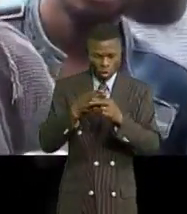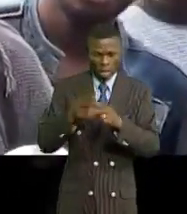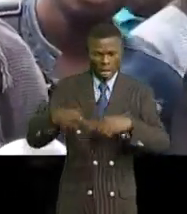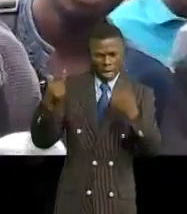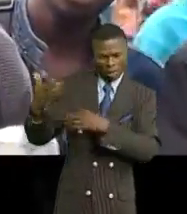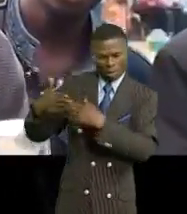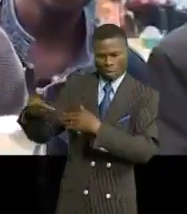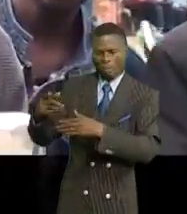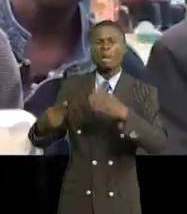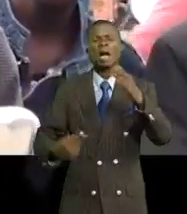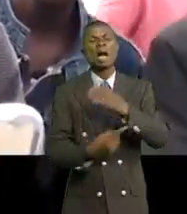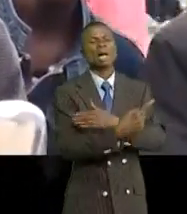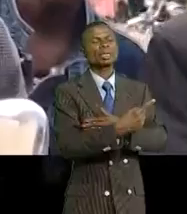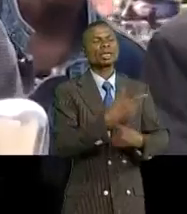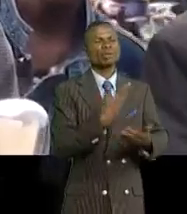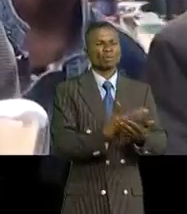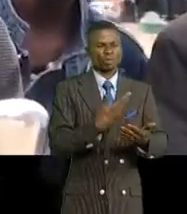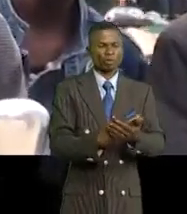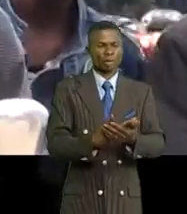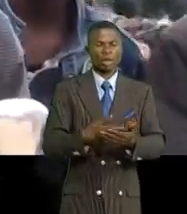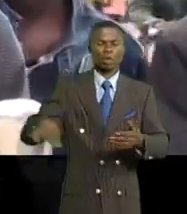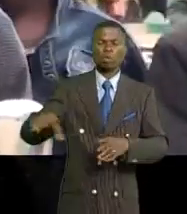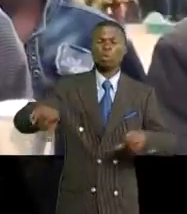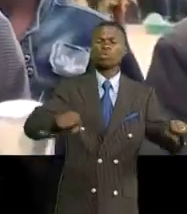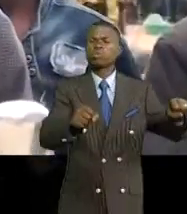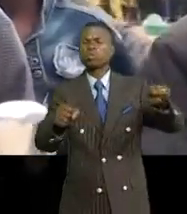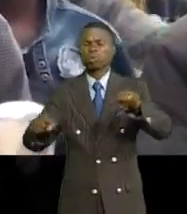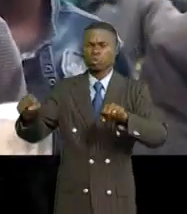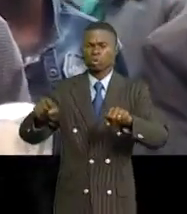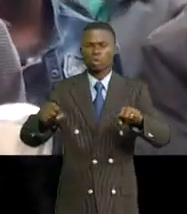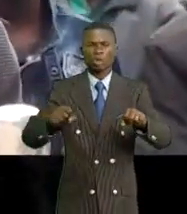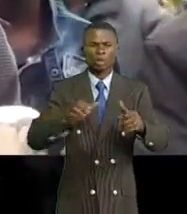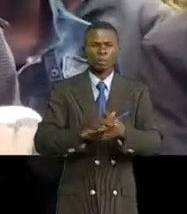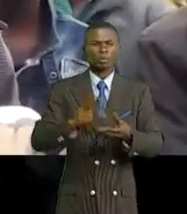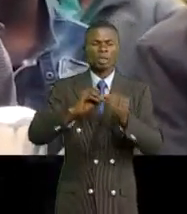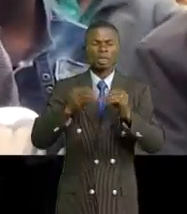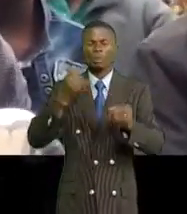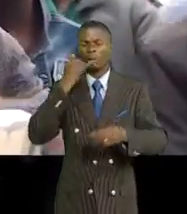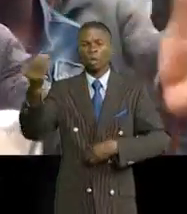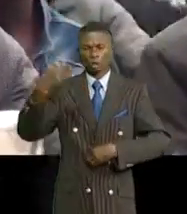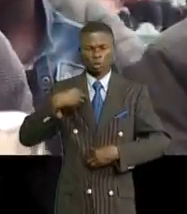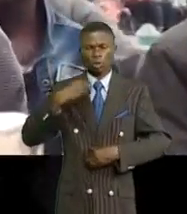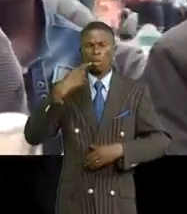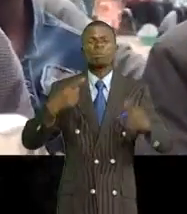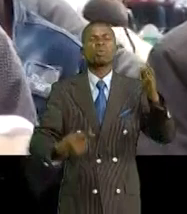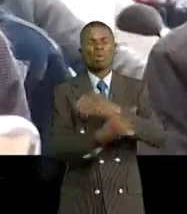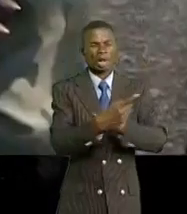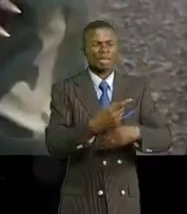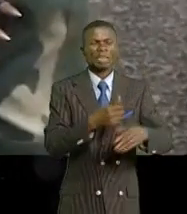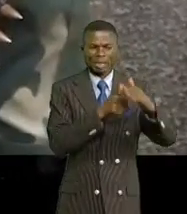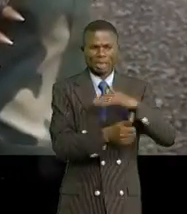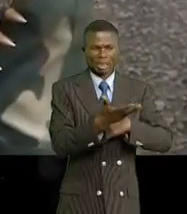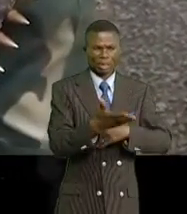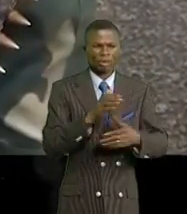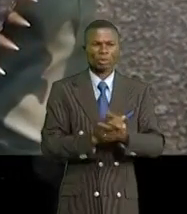à moi quelque part, net tous à la course en abisso, et à mes capacités, moi, mon numéro de téléphone, pour commencer, moi, je signale mon cœur. Non,